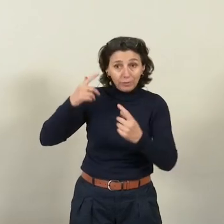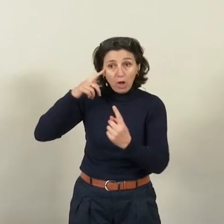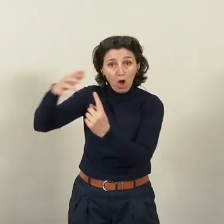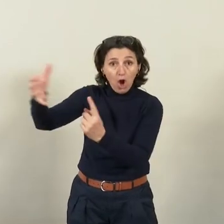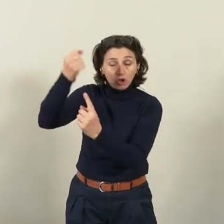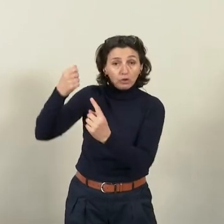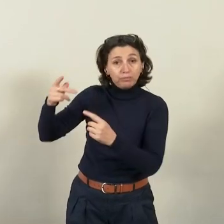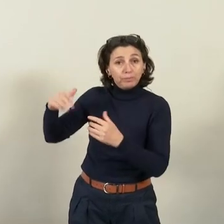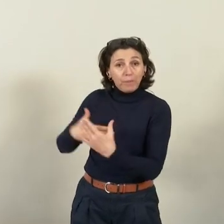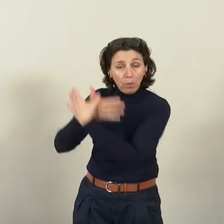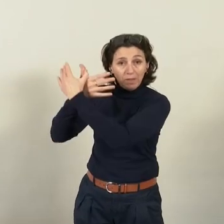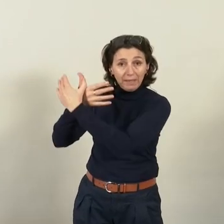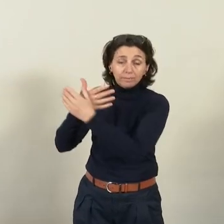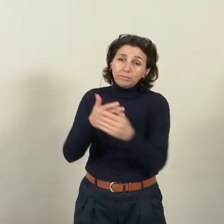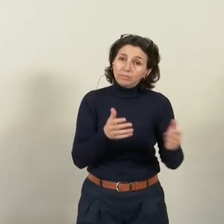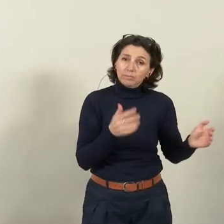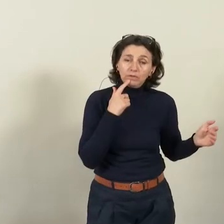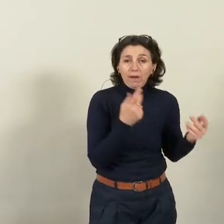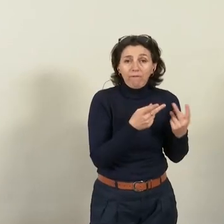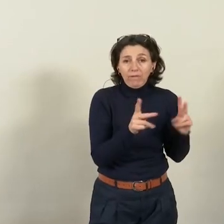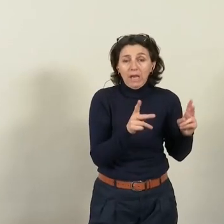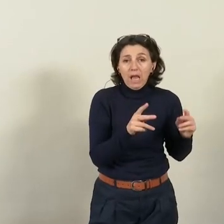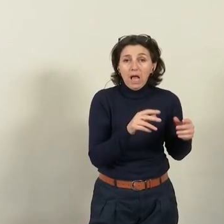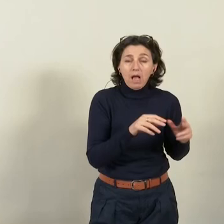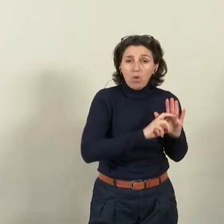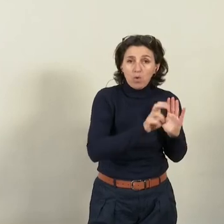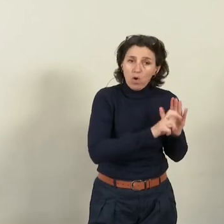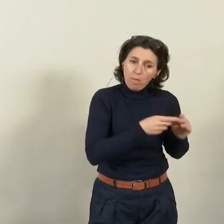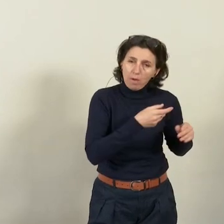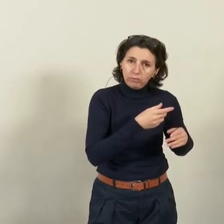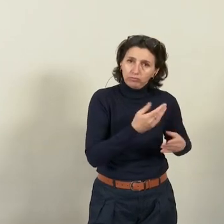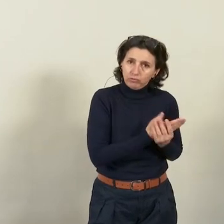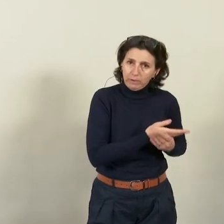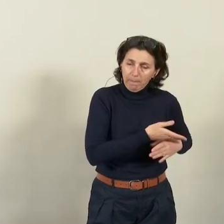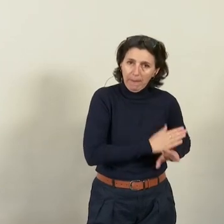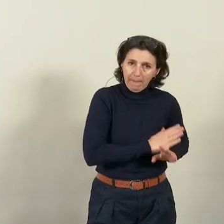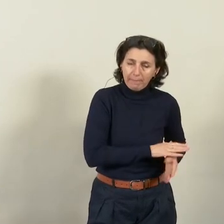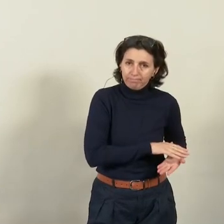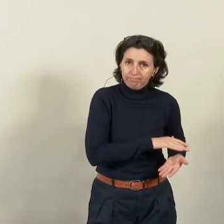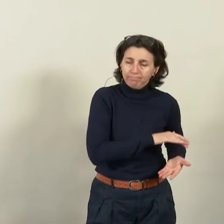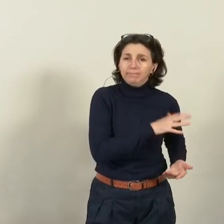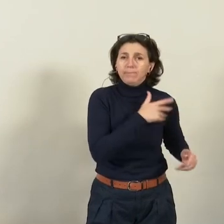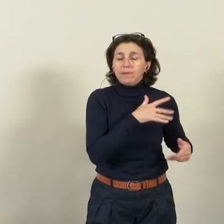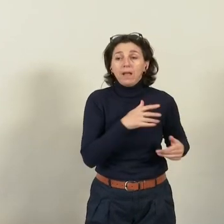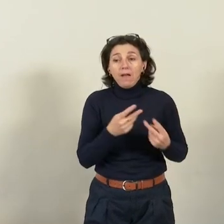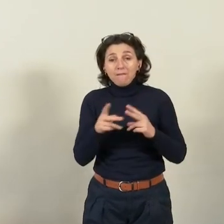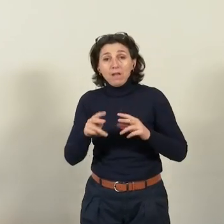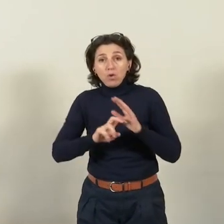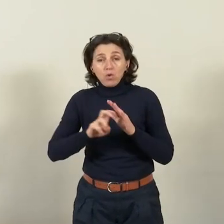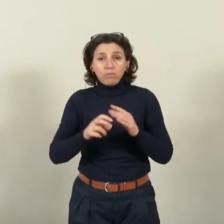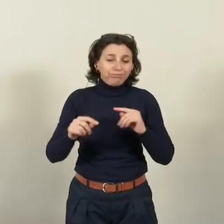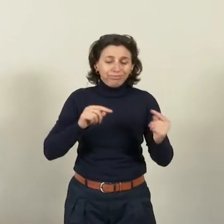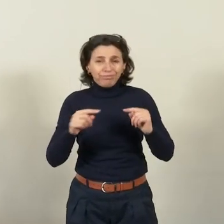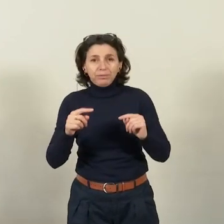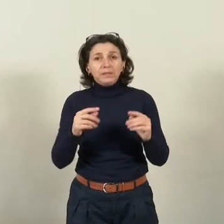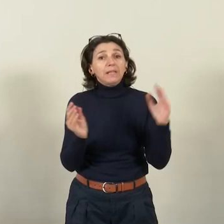fait la prospective au mandat précédent pour sa mise en œuvre et donc du coup quand la ville de Grenoble a redélibéré en disant dans la délibération cadre